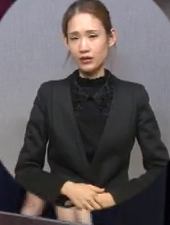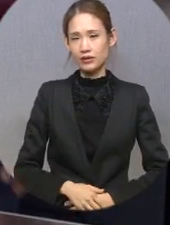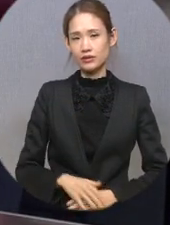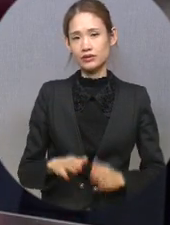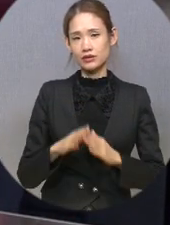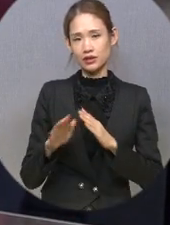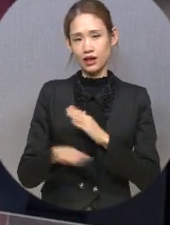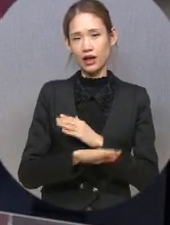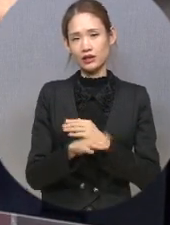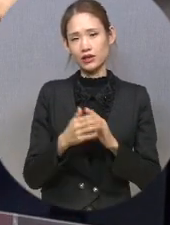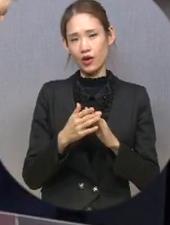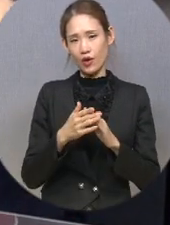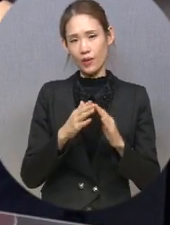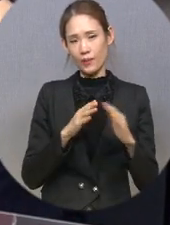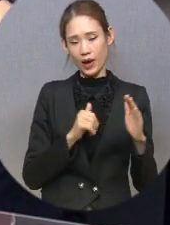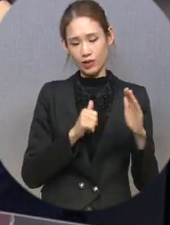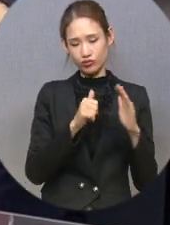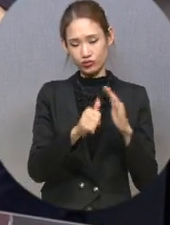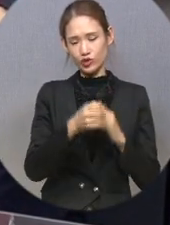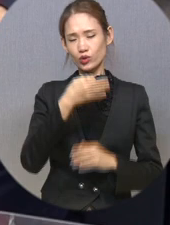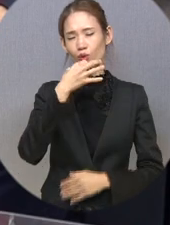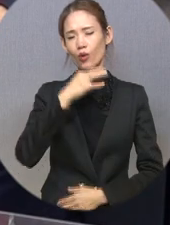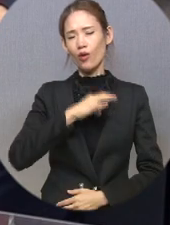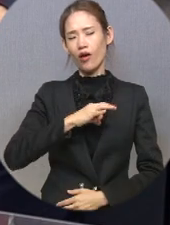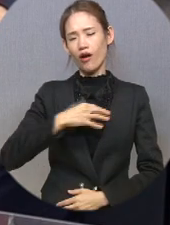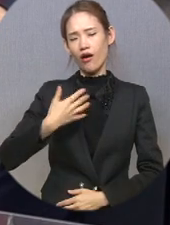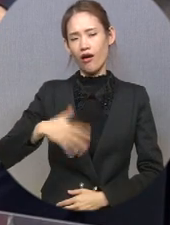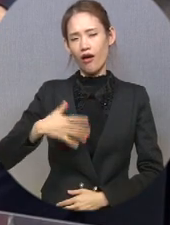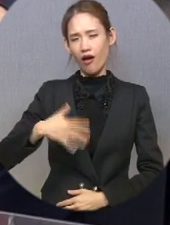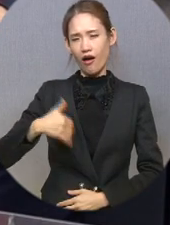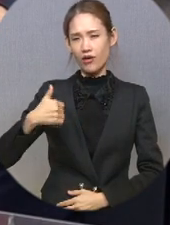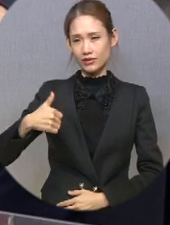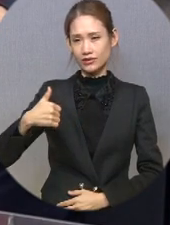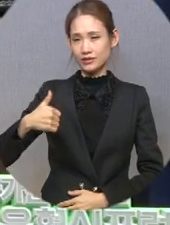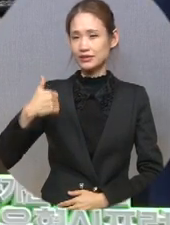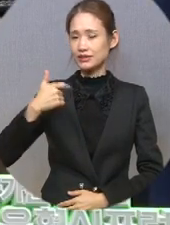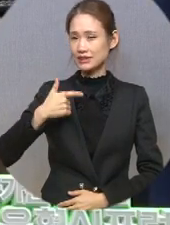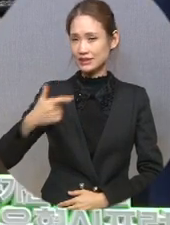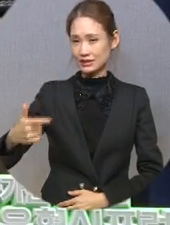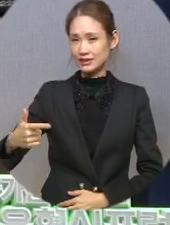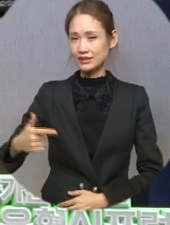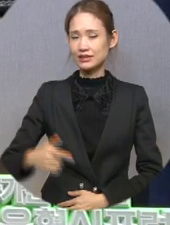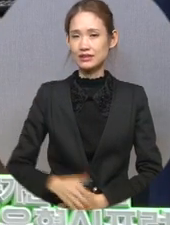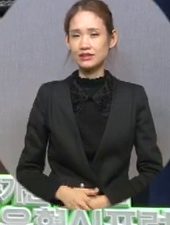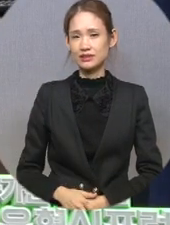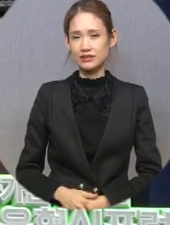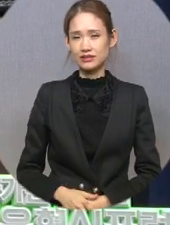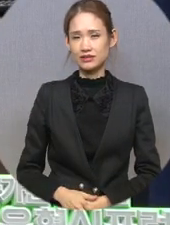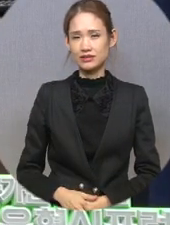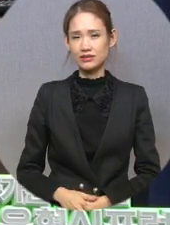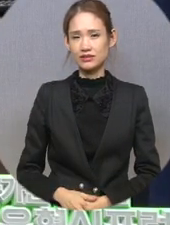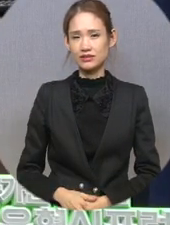가정 방문의 효과가 실로 대단했었다는 생각이 드는군요. 예, 실제가